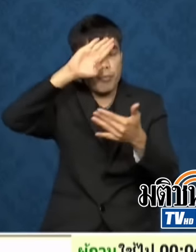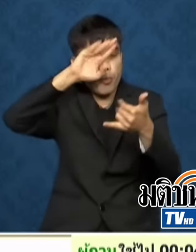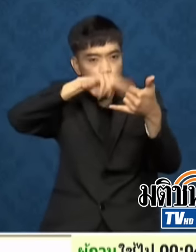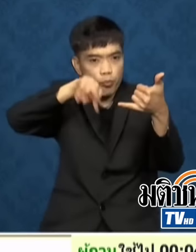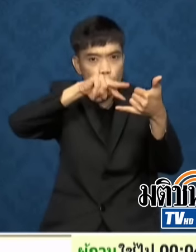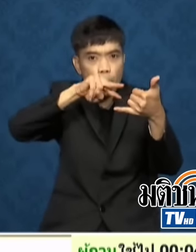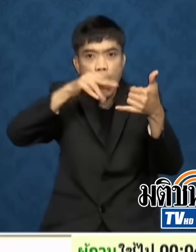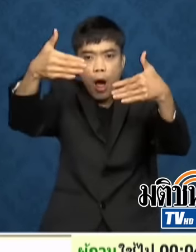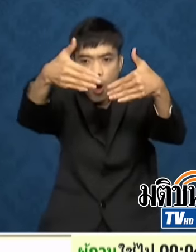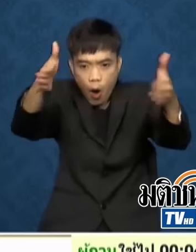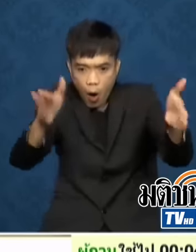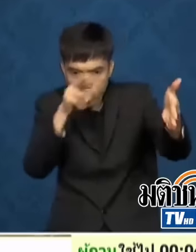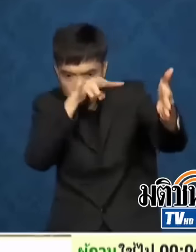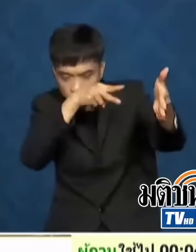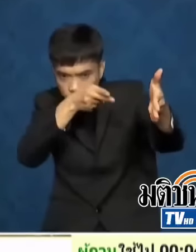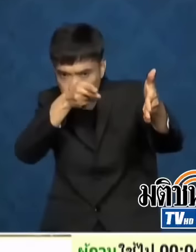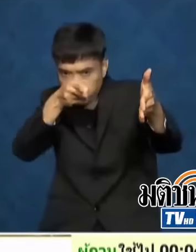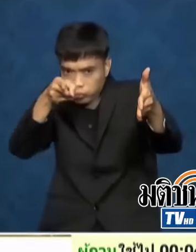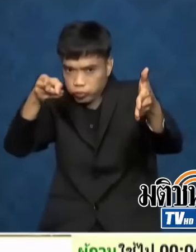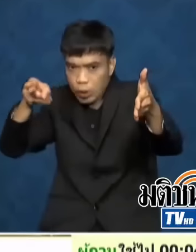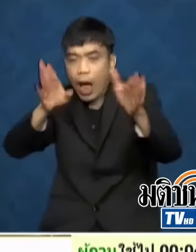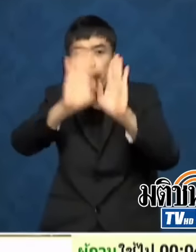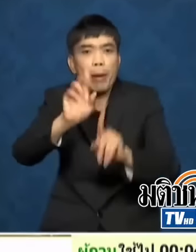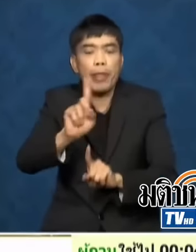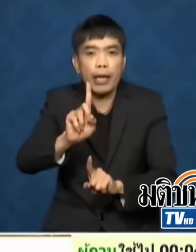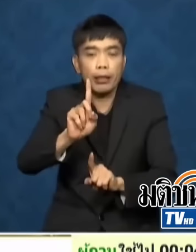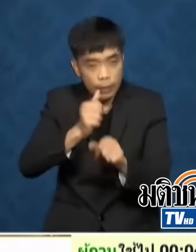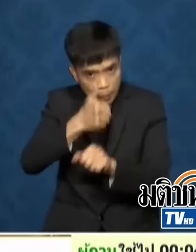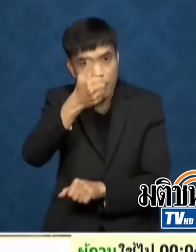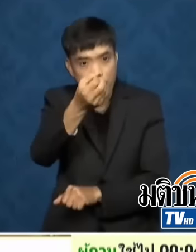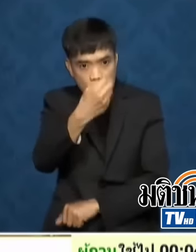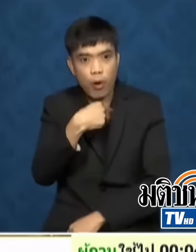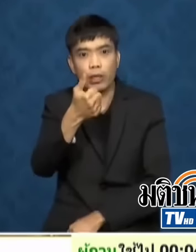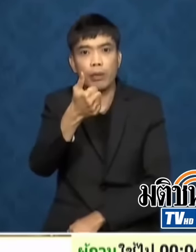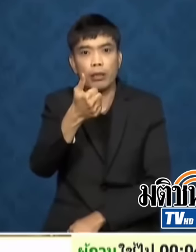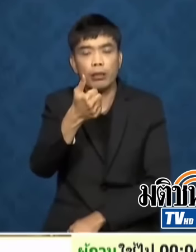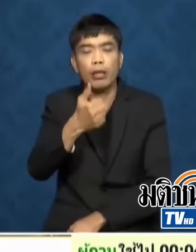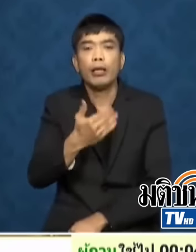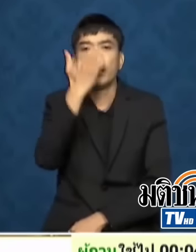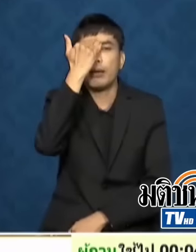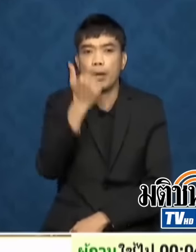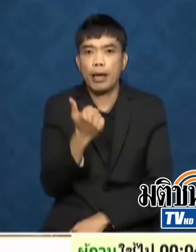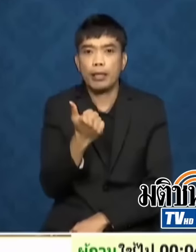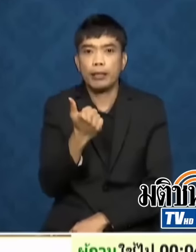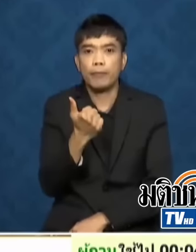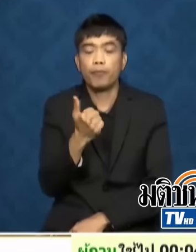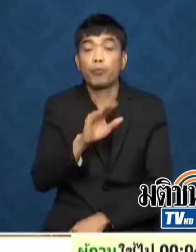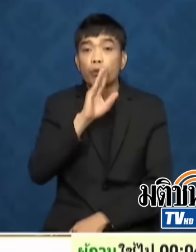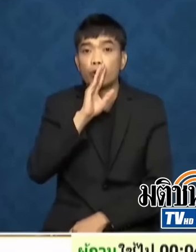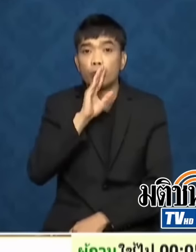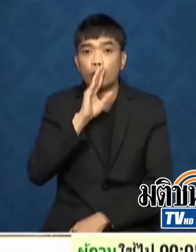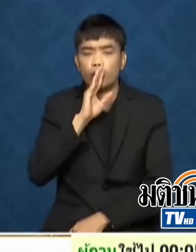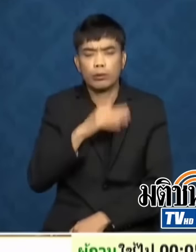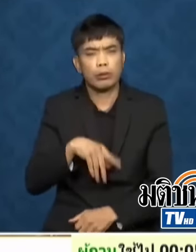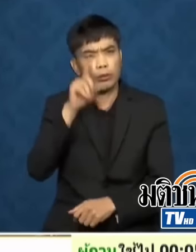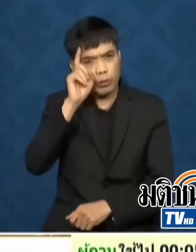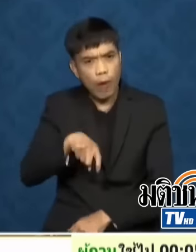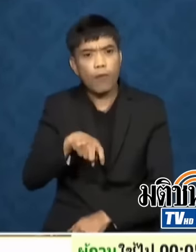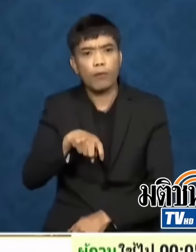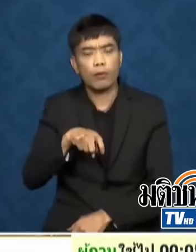าอย่างไรและที่สำคัญประการที่3ฮะทำไมนะครับถึงมีความจำ